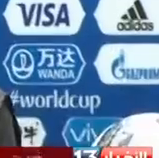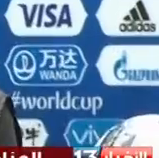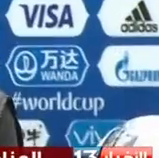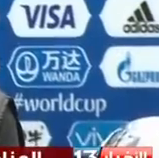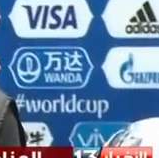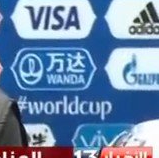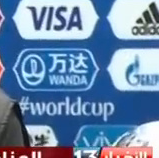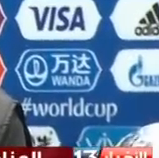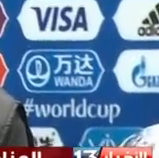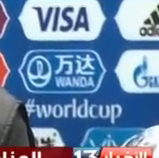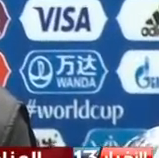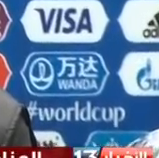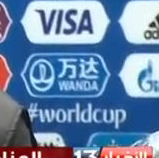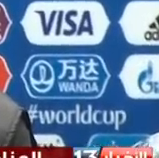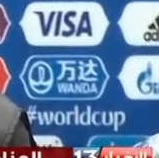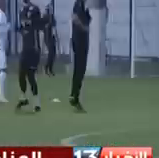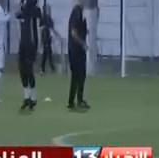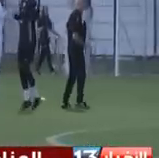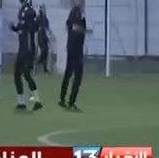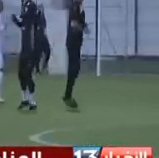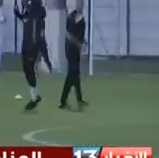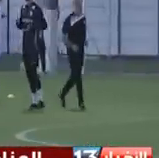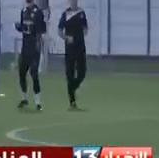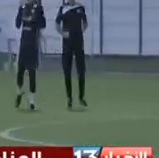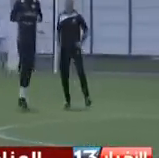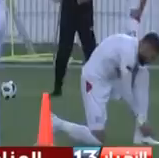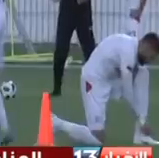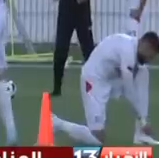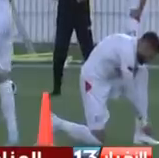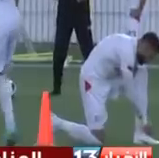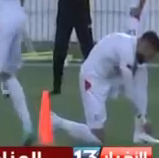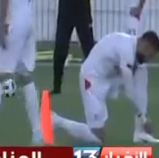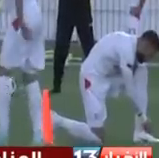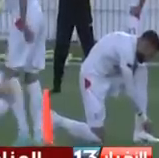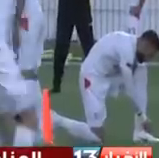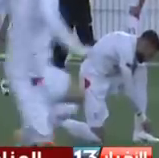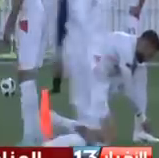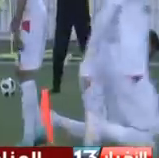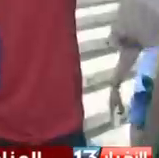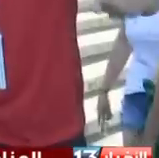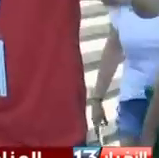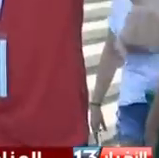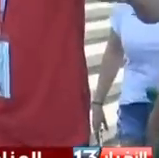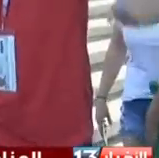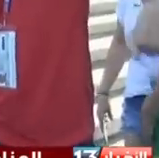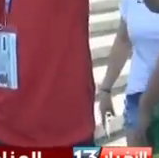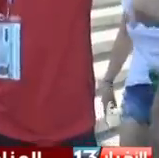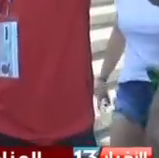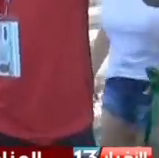المنتخب الوطني يخوض أولى مبارياته مساء اليوم ضد نظيره الإنجليزي في مقابلة كأس العالم لكرة